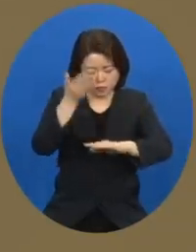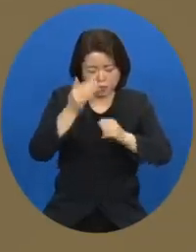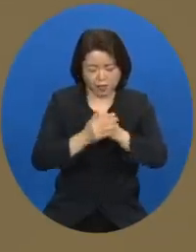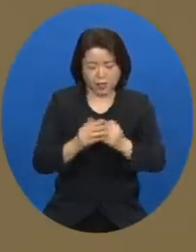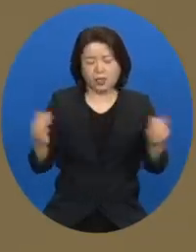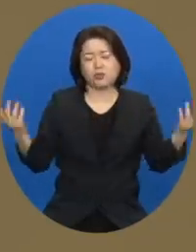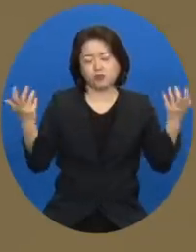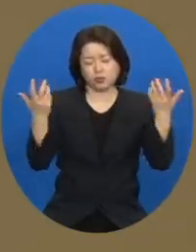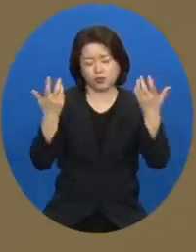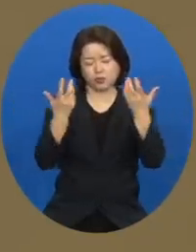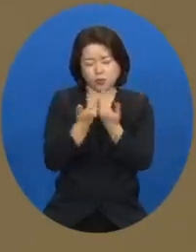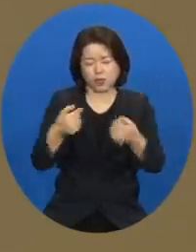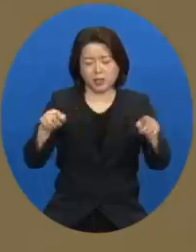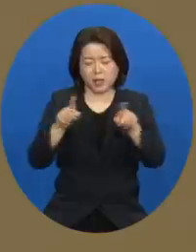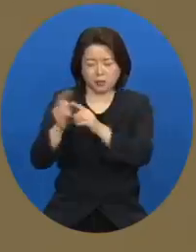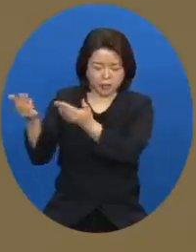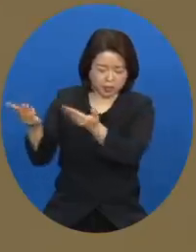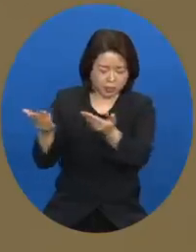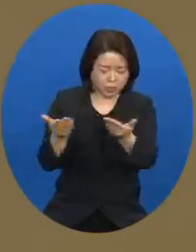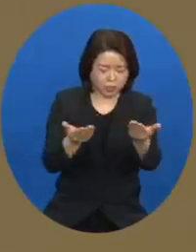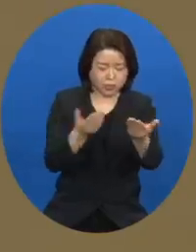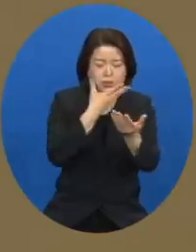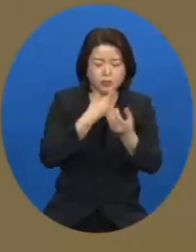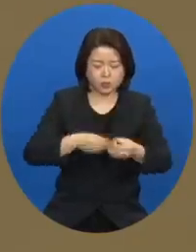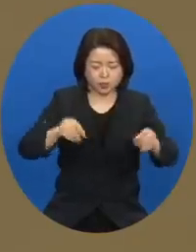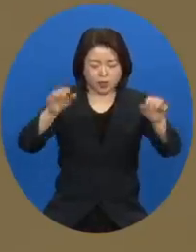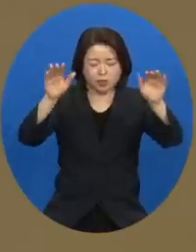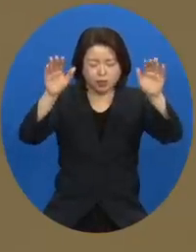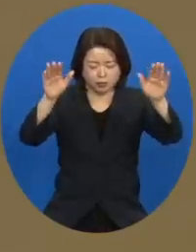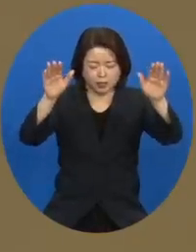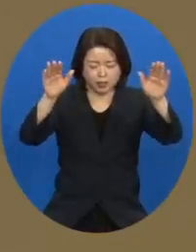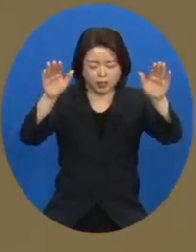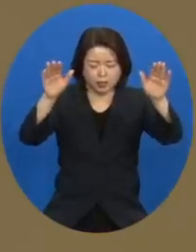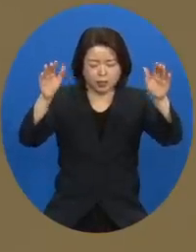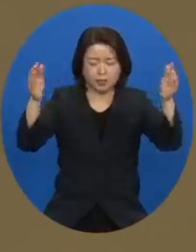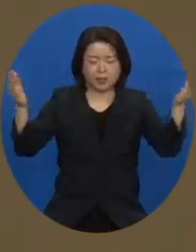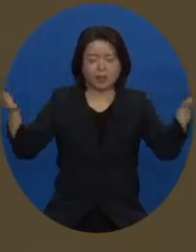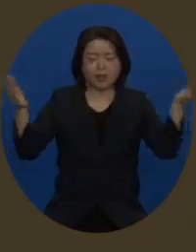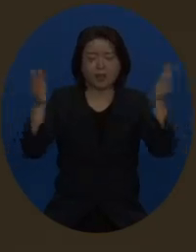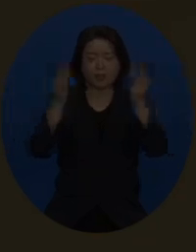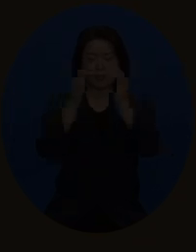충만히 함께 하시기를 축원하옵나이다. 아멘.